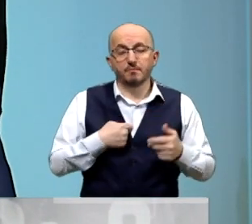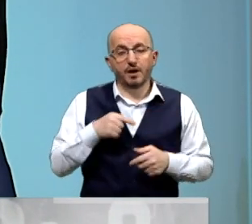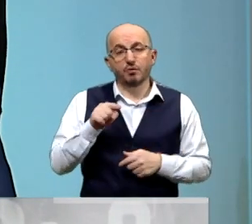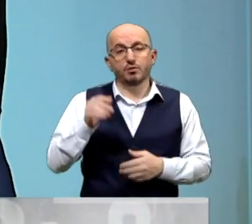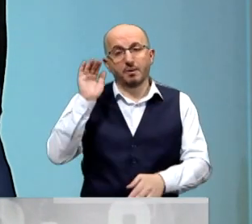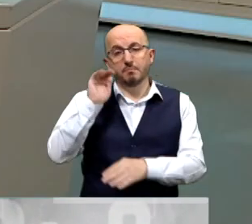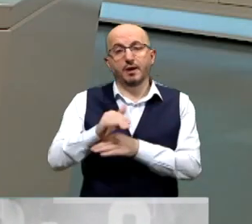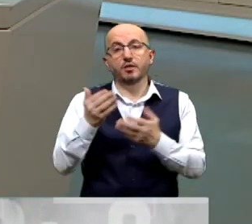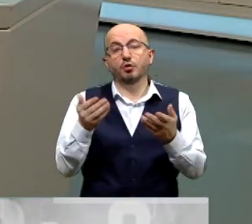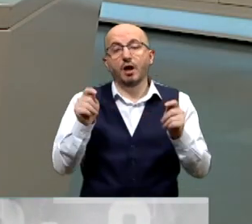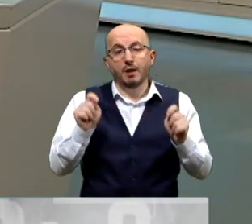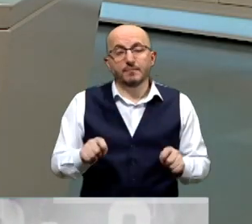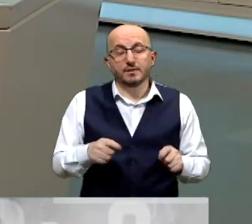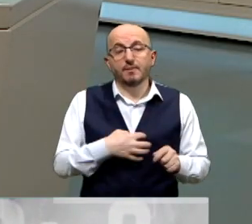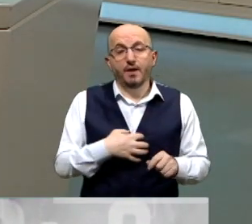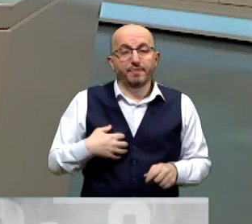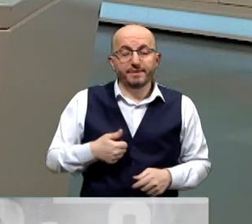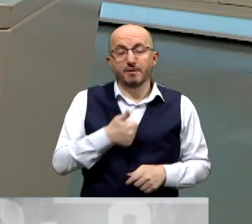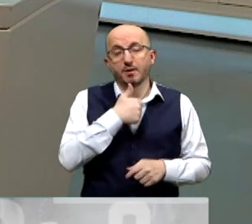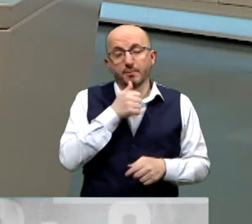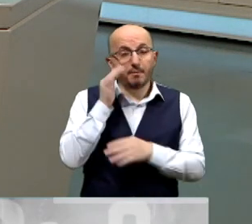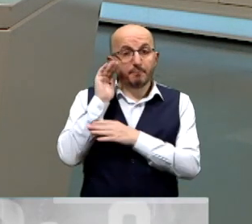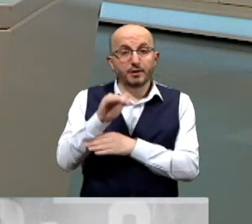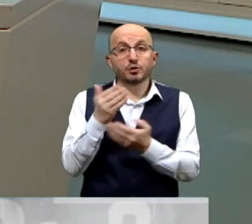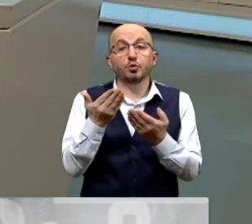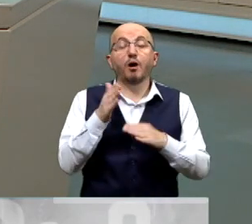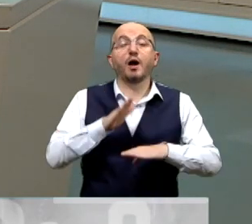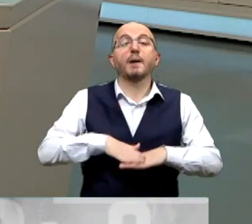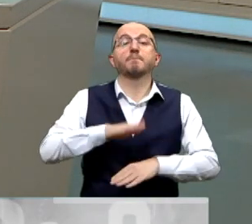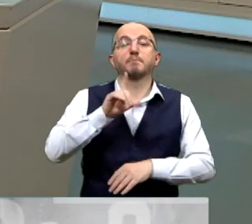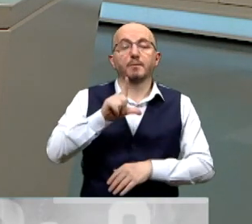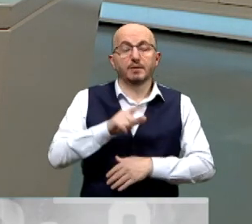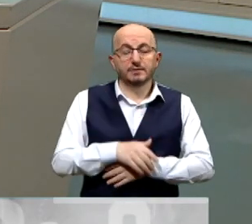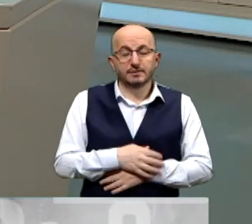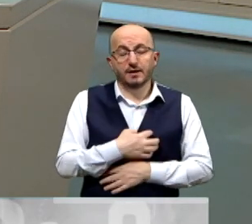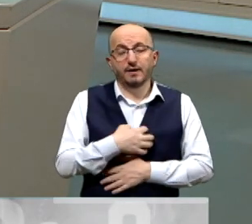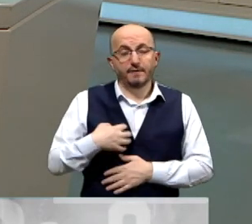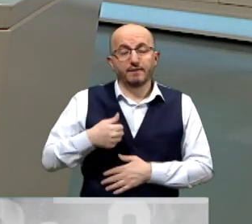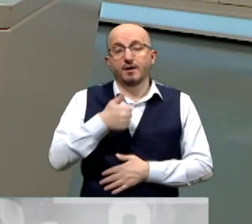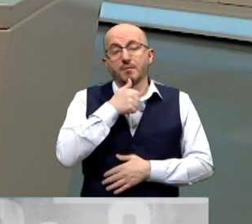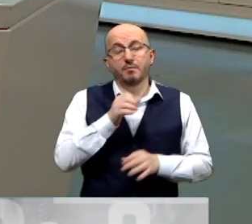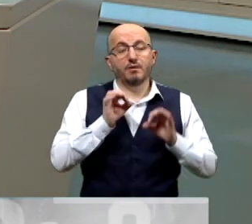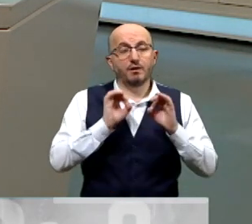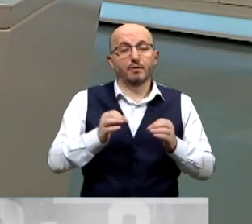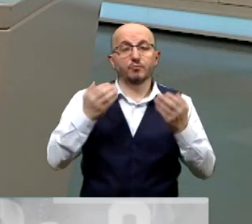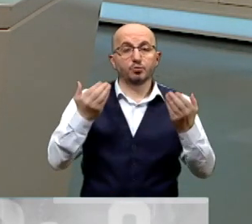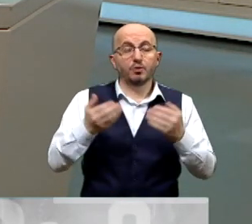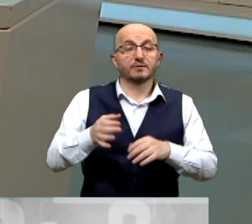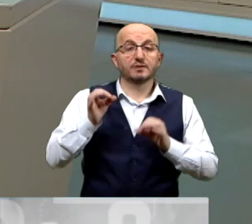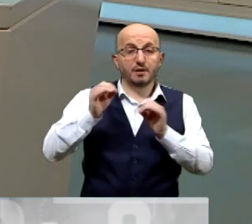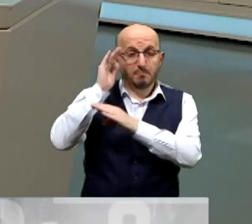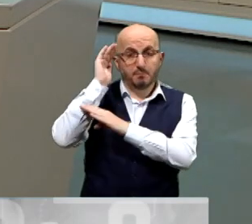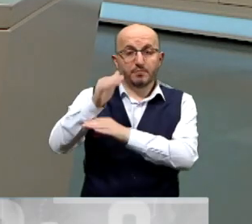beddua ettim falan anne baba beddua etmemeli yani anne babanın hem duası hem bedduası